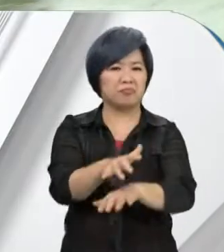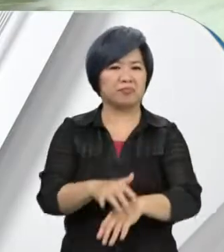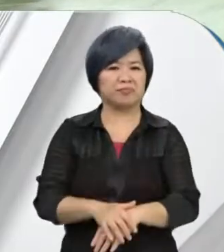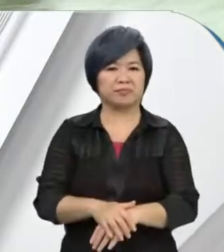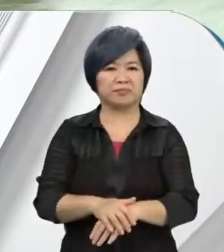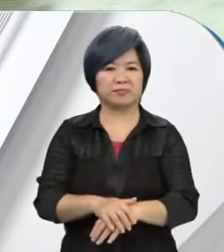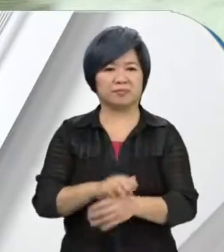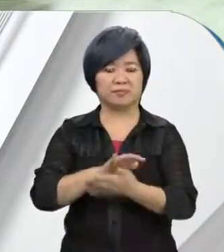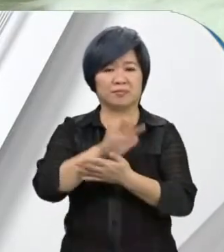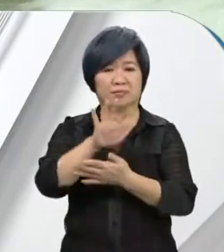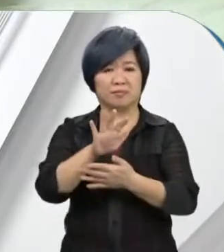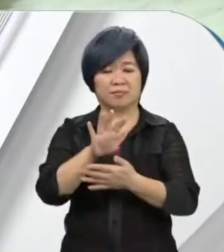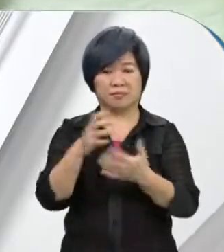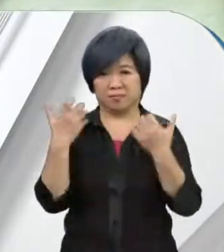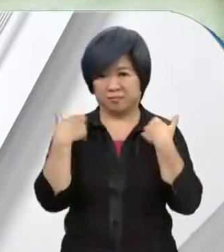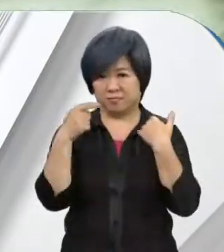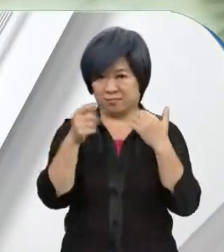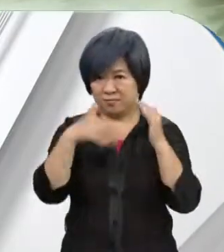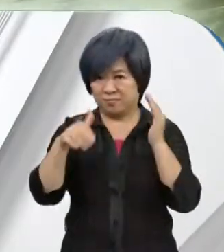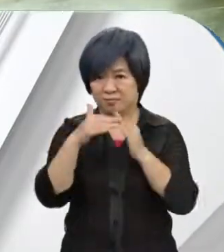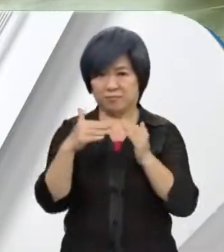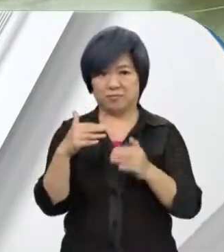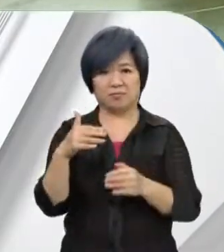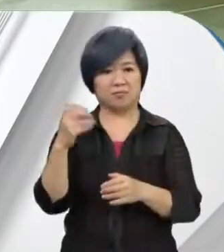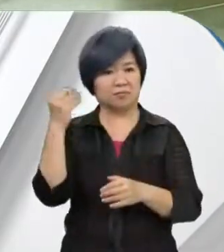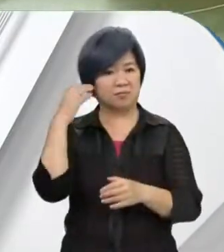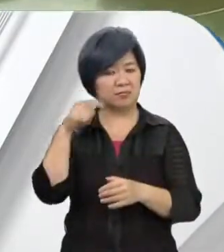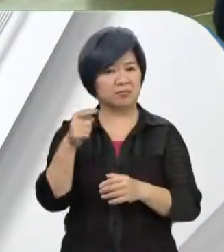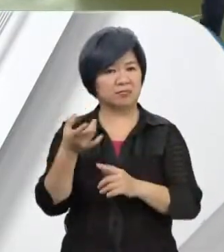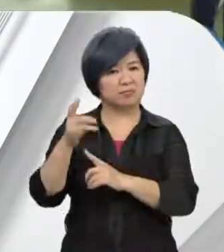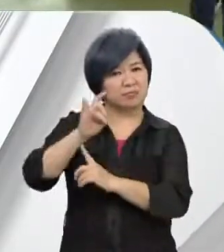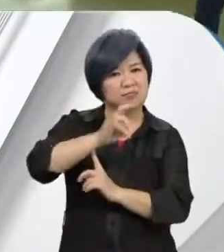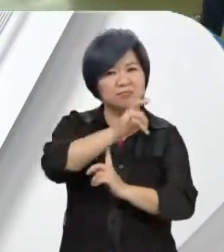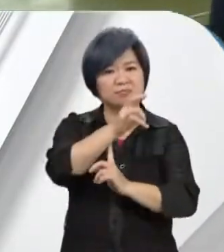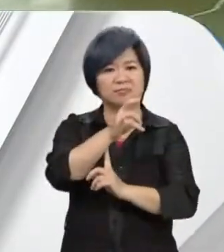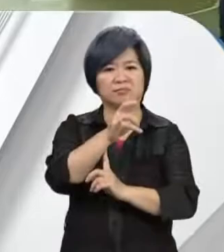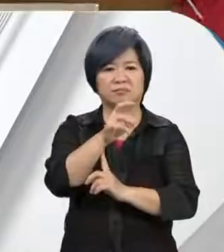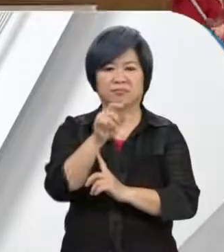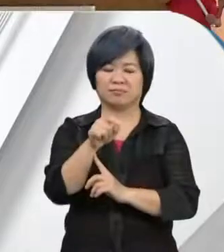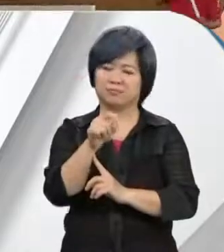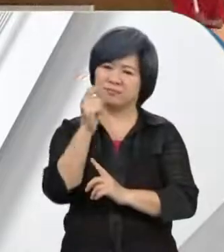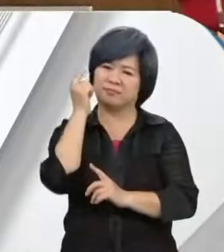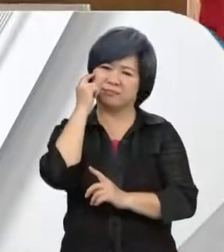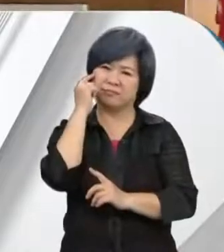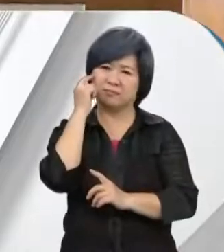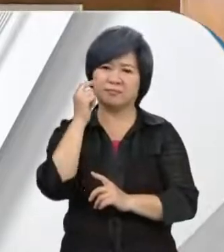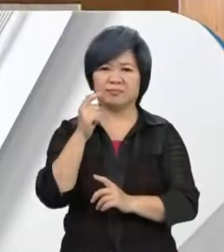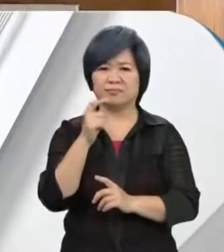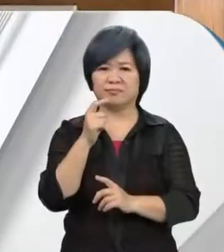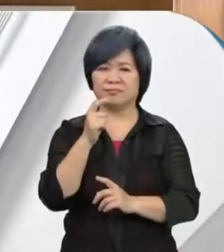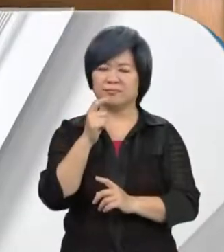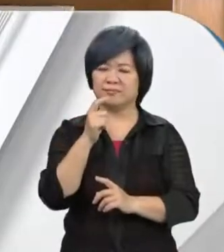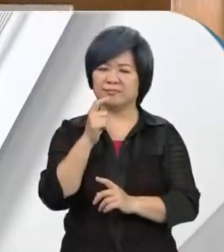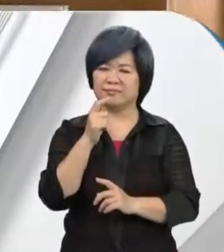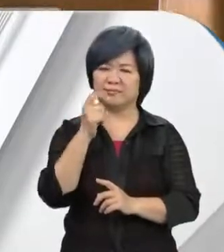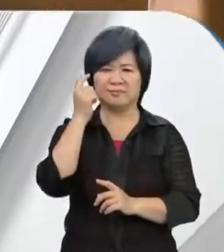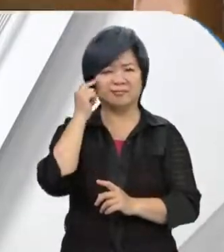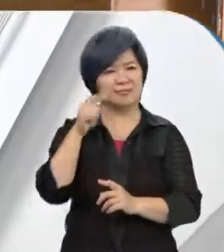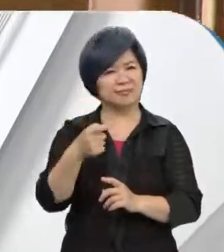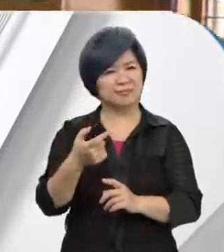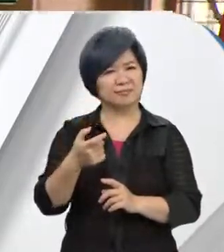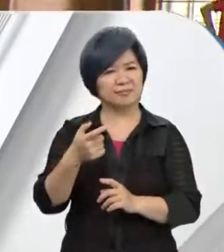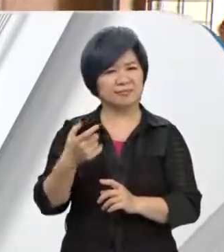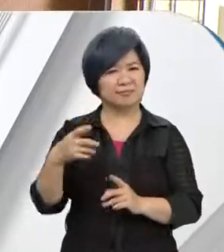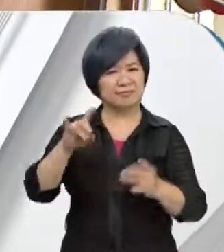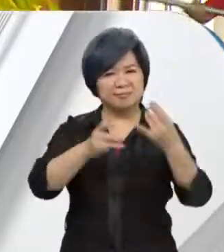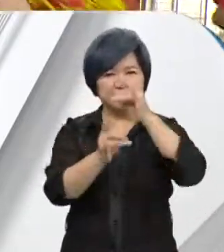来到一只好搞个，唐多讲个攀一只梁吹哈，啊像一只梁吹，迄